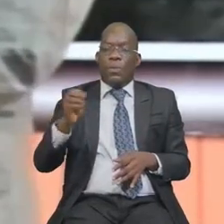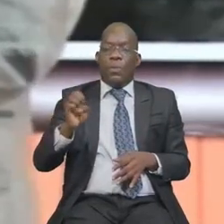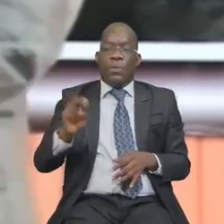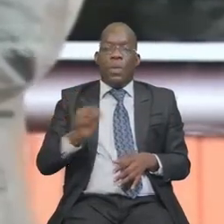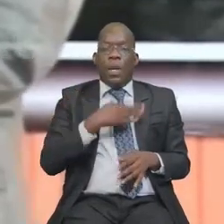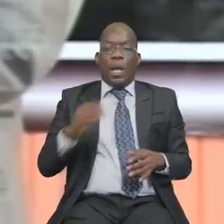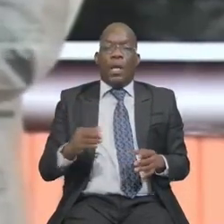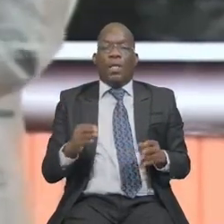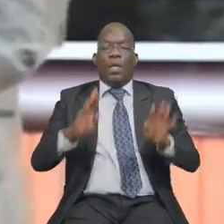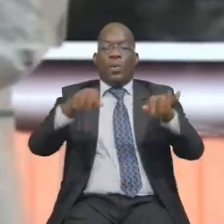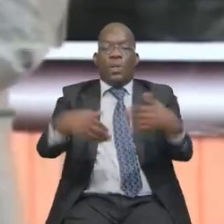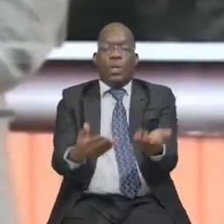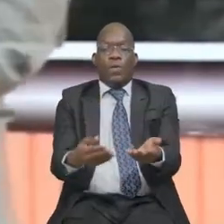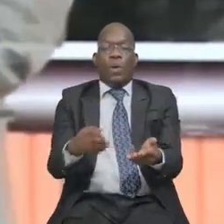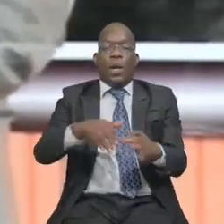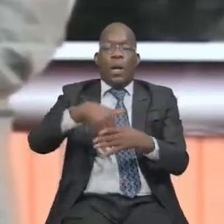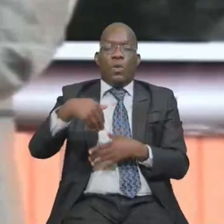Sukkot.